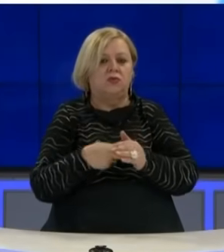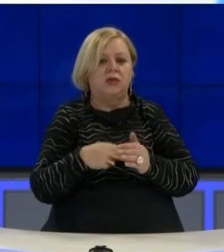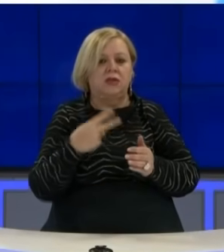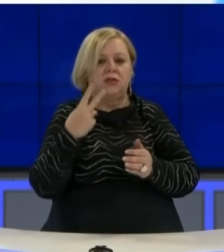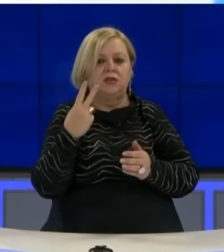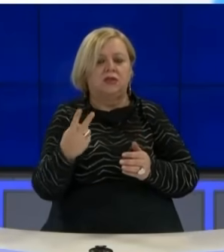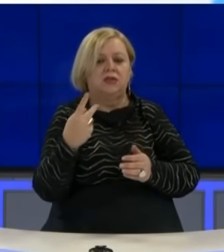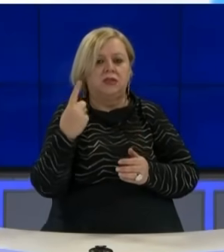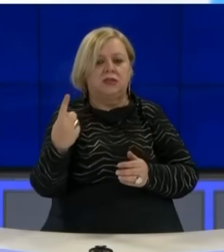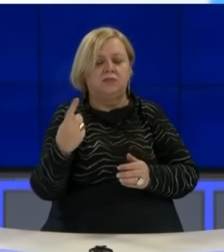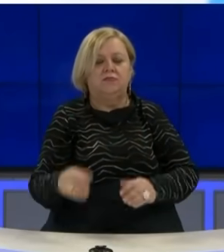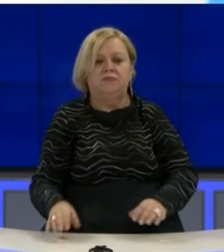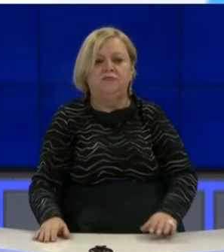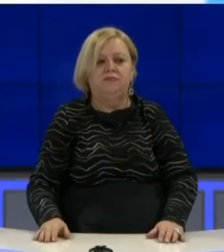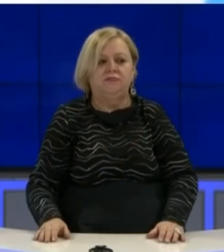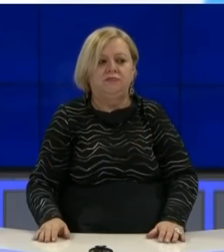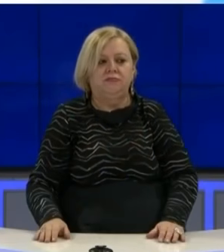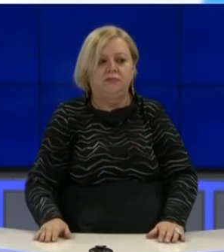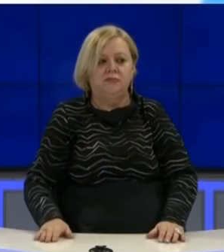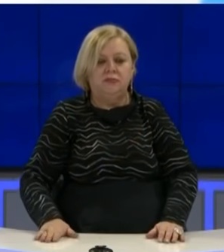shkurt 2021.